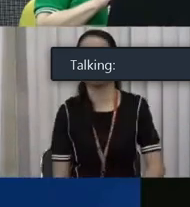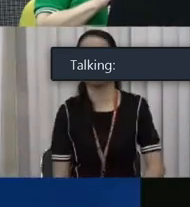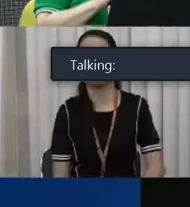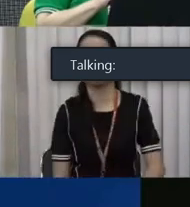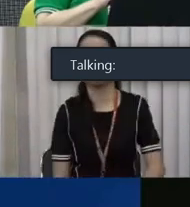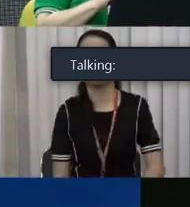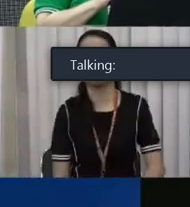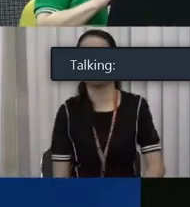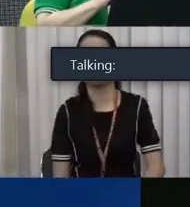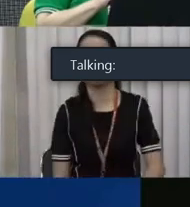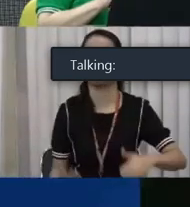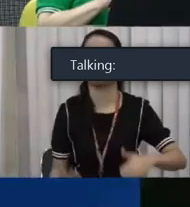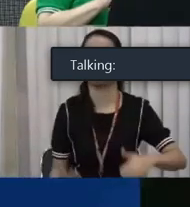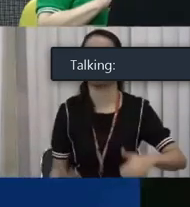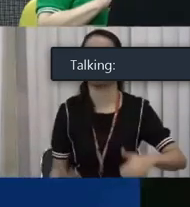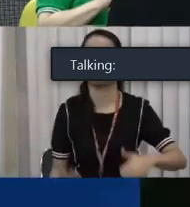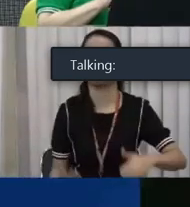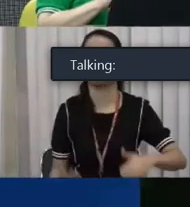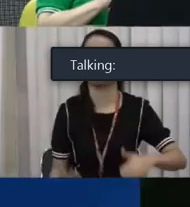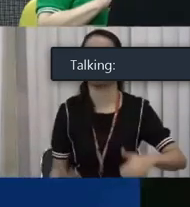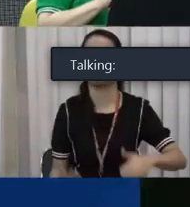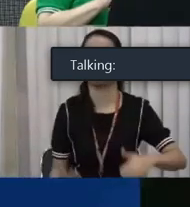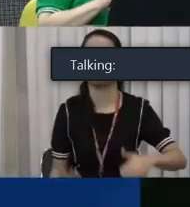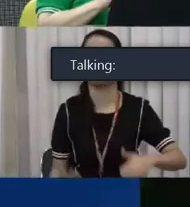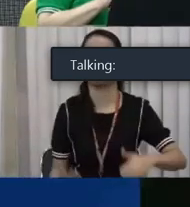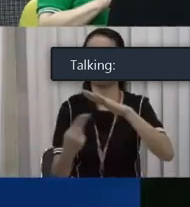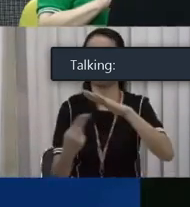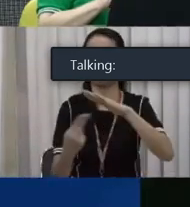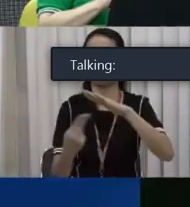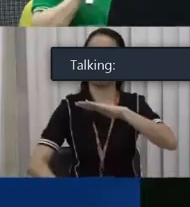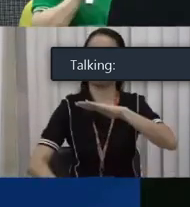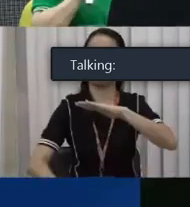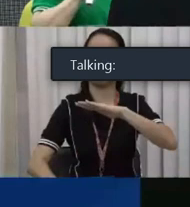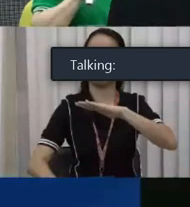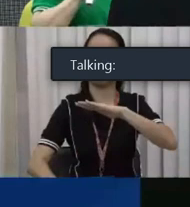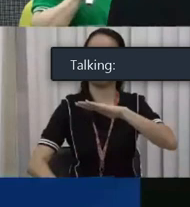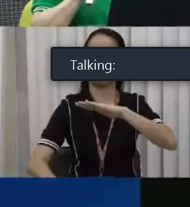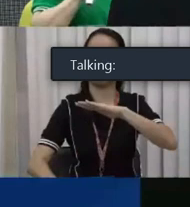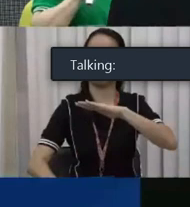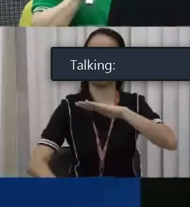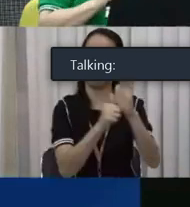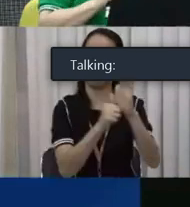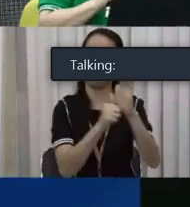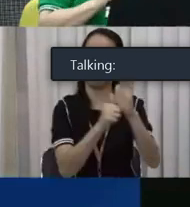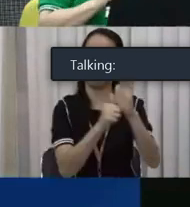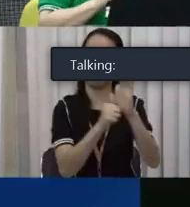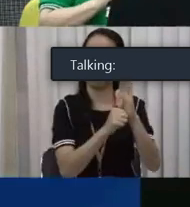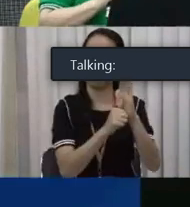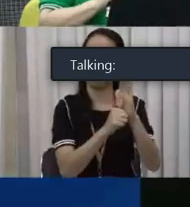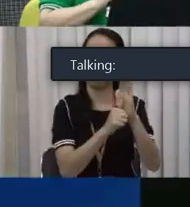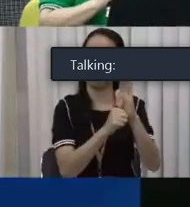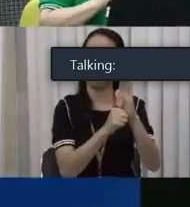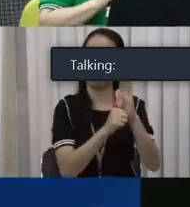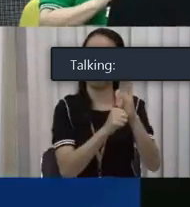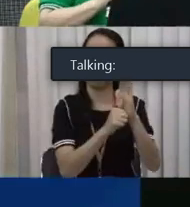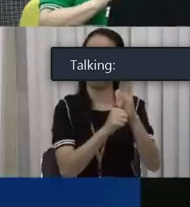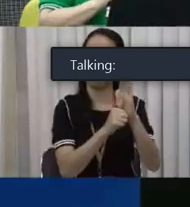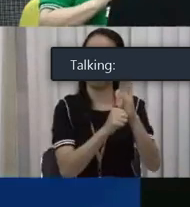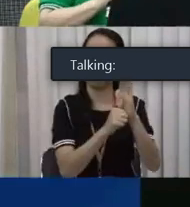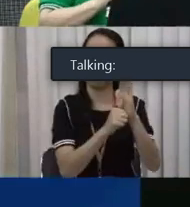maternity leave sa Republic Act 11210, mauna ang paghatag o leave